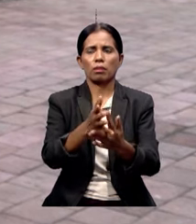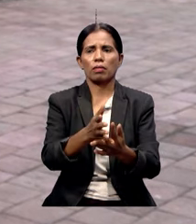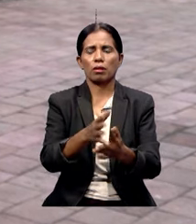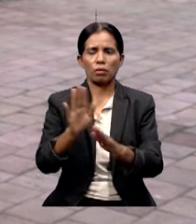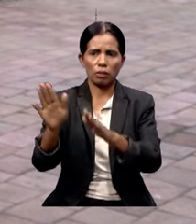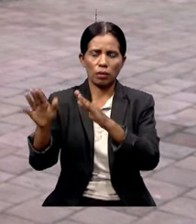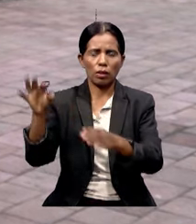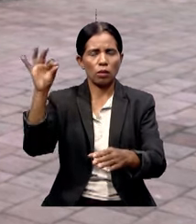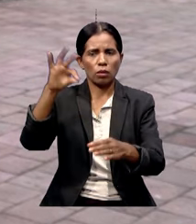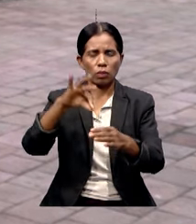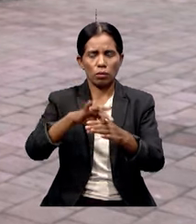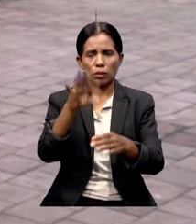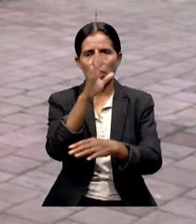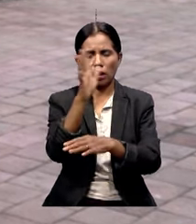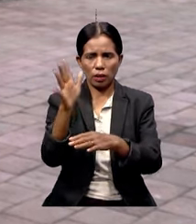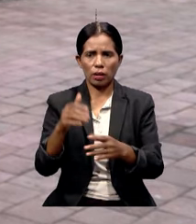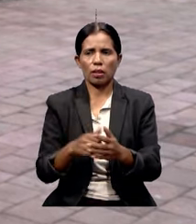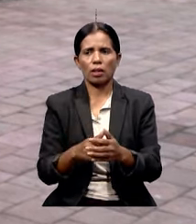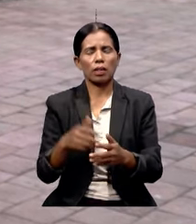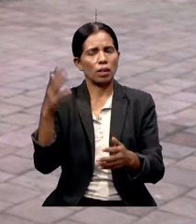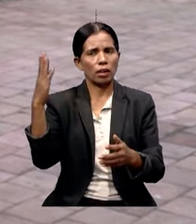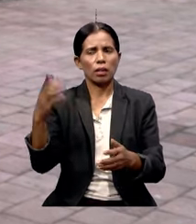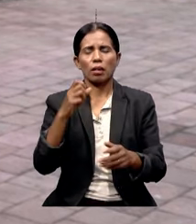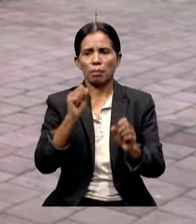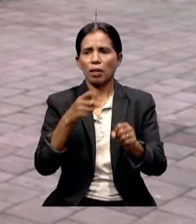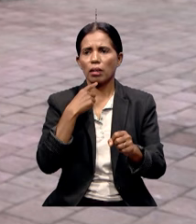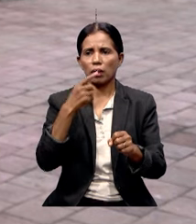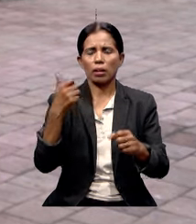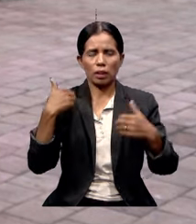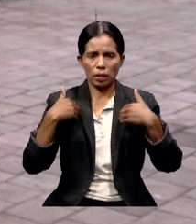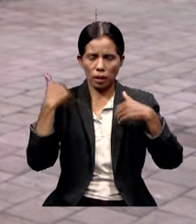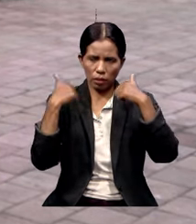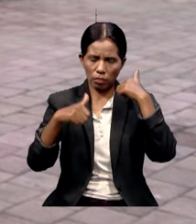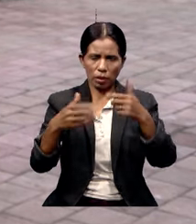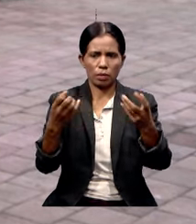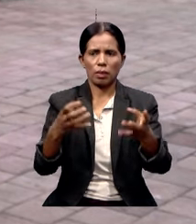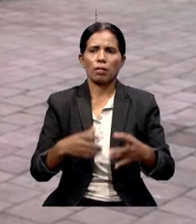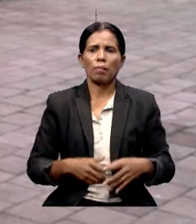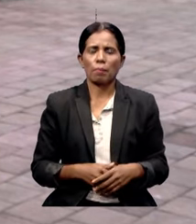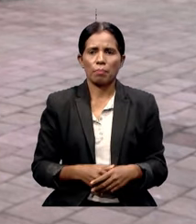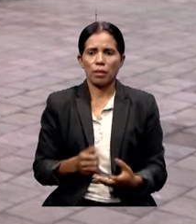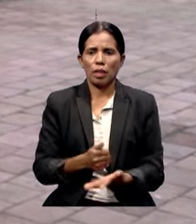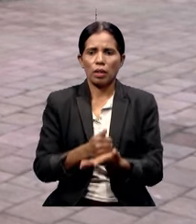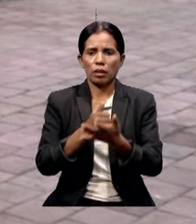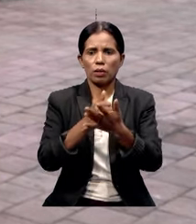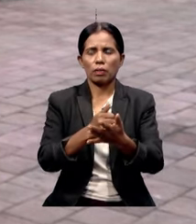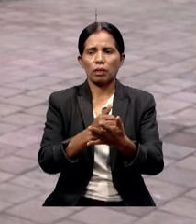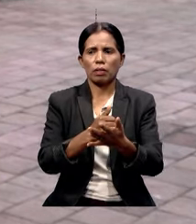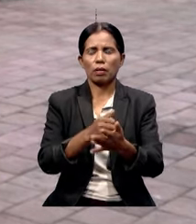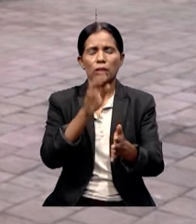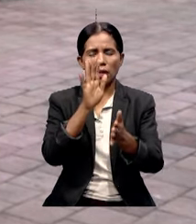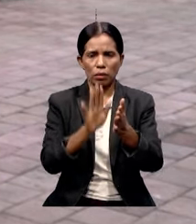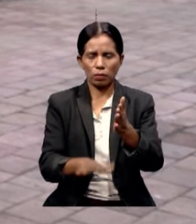kuda halo reflorestação ne be na bane bele de angata i atividades bara na be mak ajuda ba ida minimize